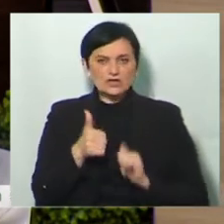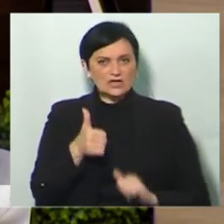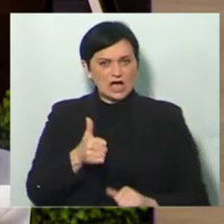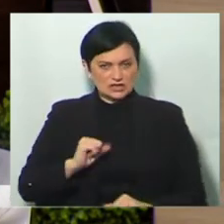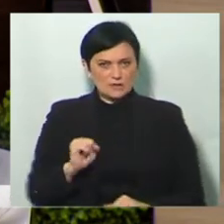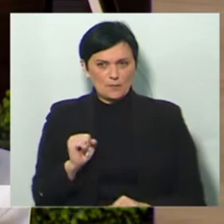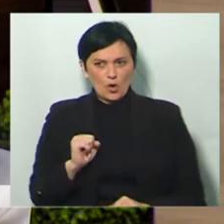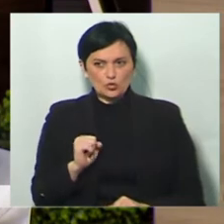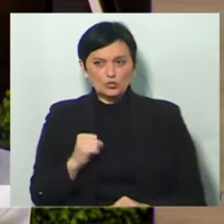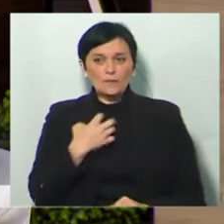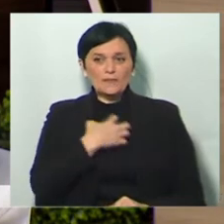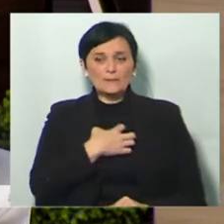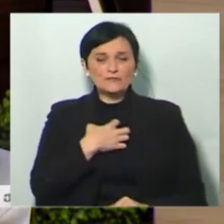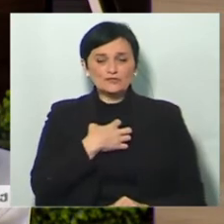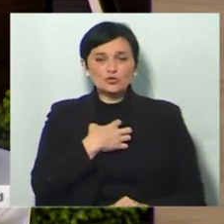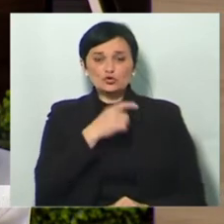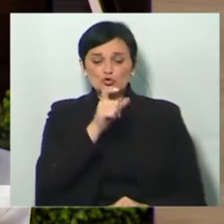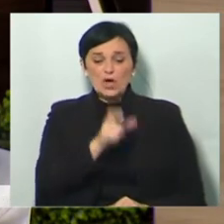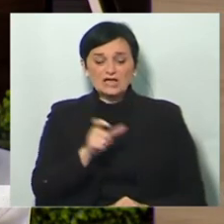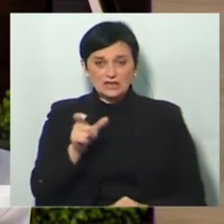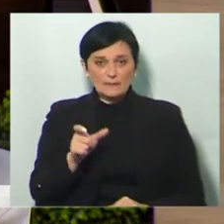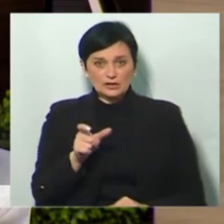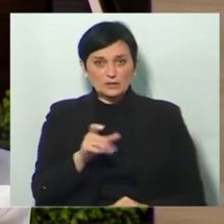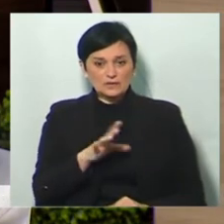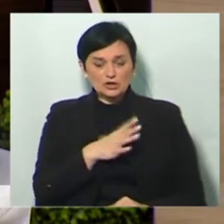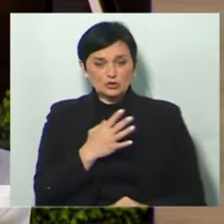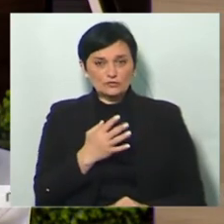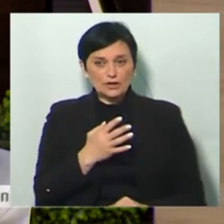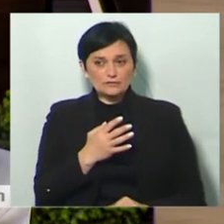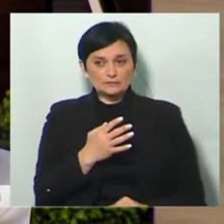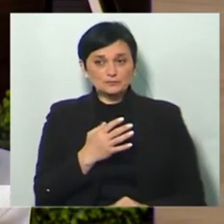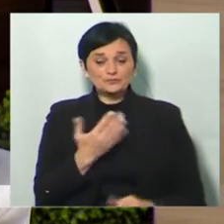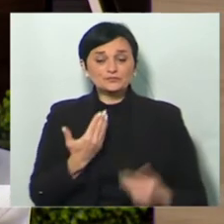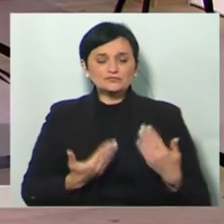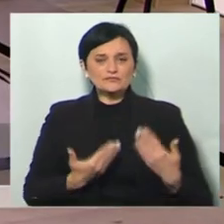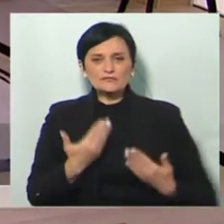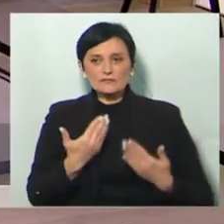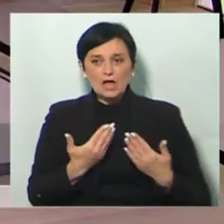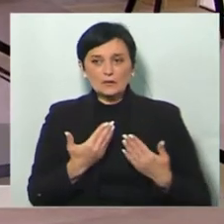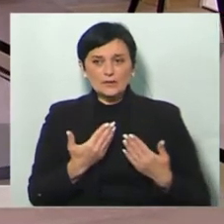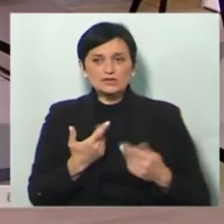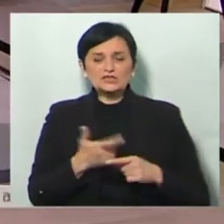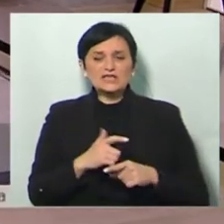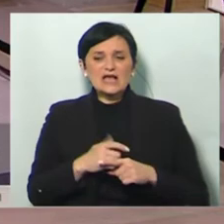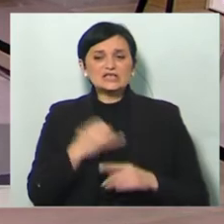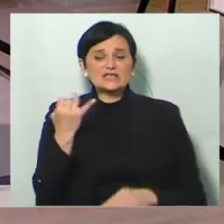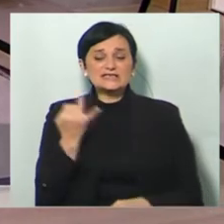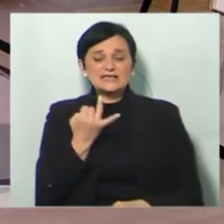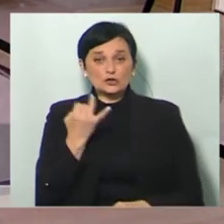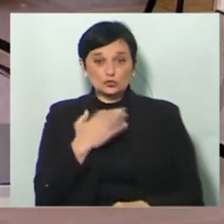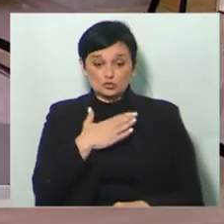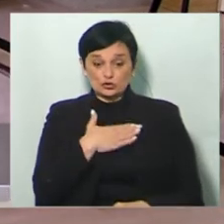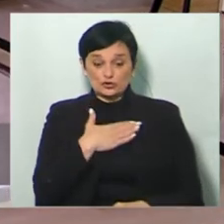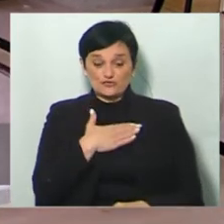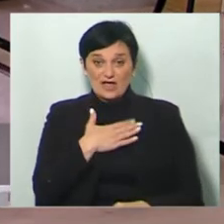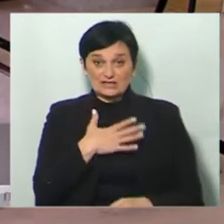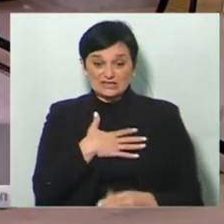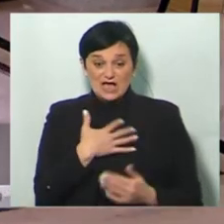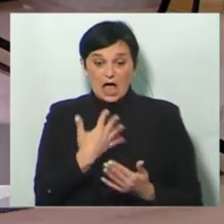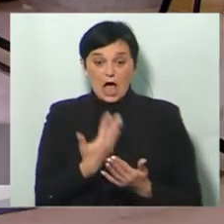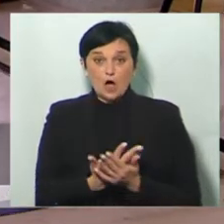megobrebida, nișnovani adamian birneno. Da, albat imit omatski, de odată zan s-a interesat ce ens